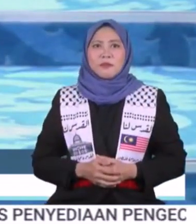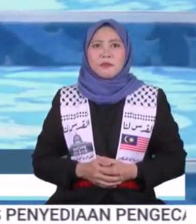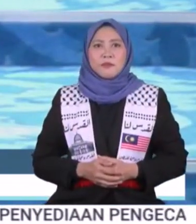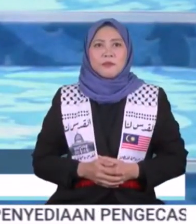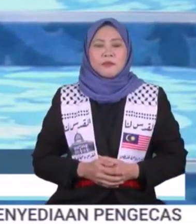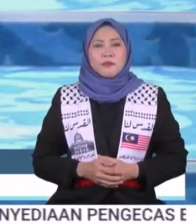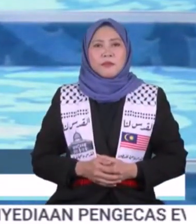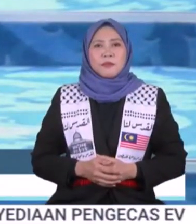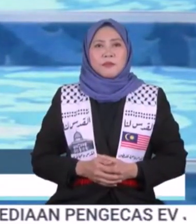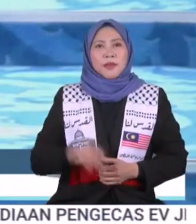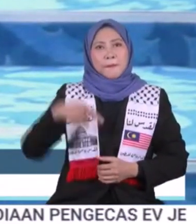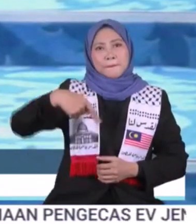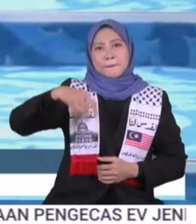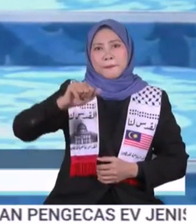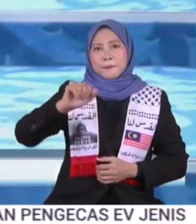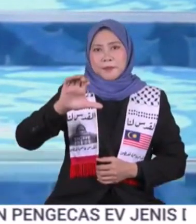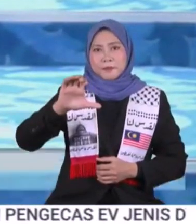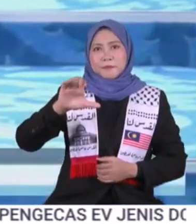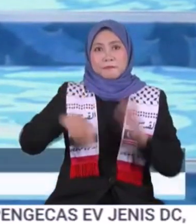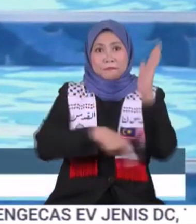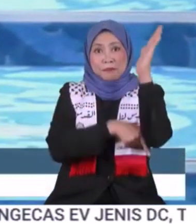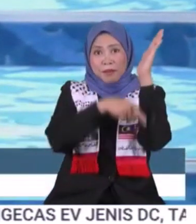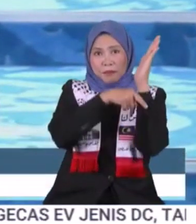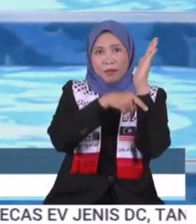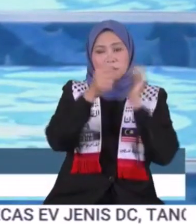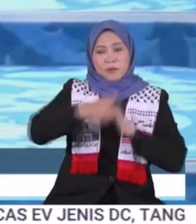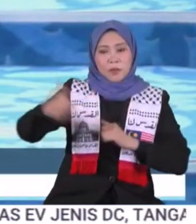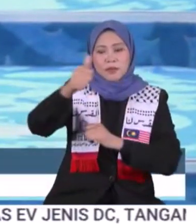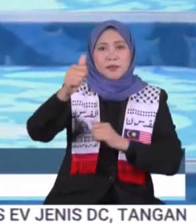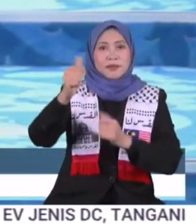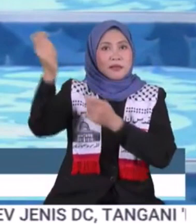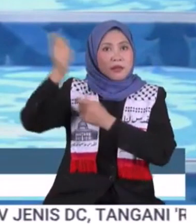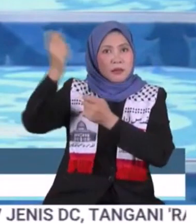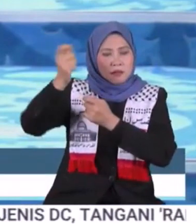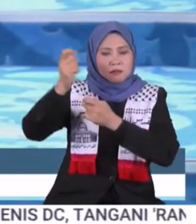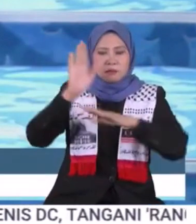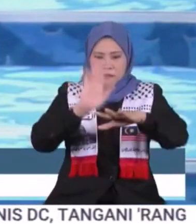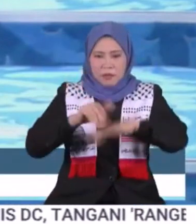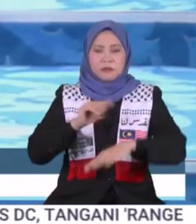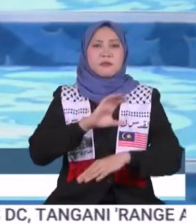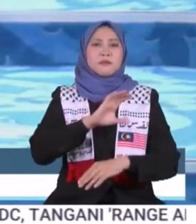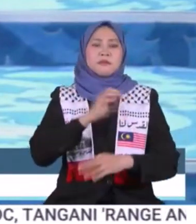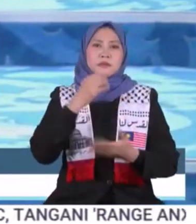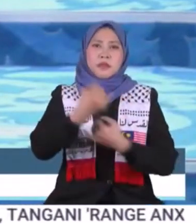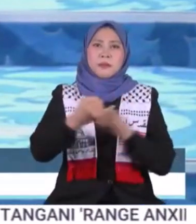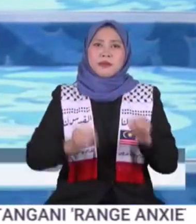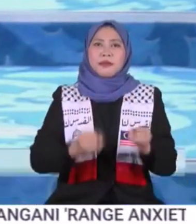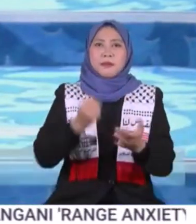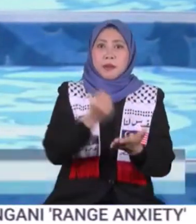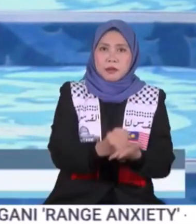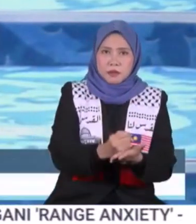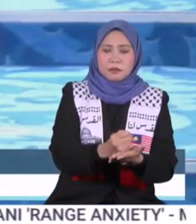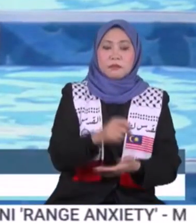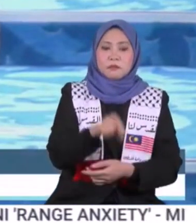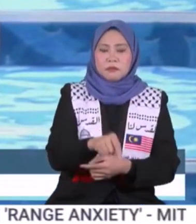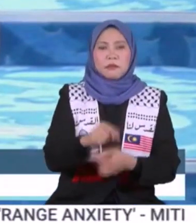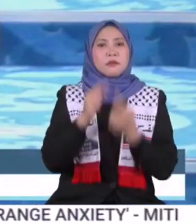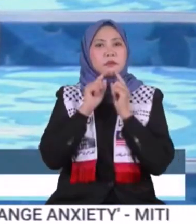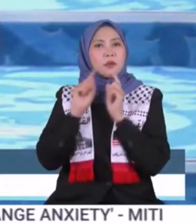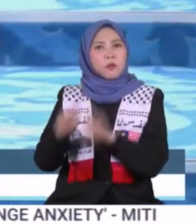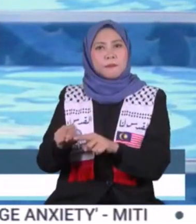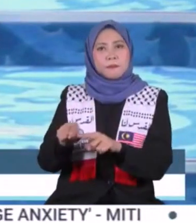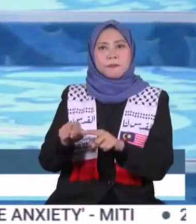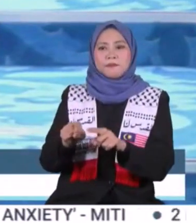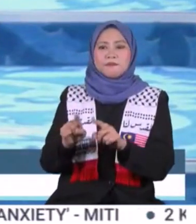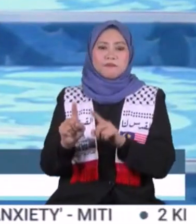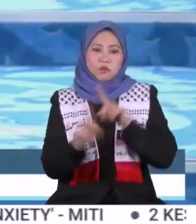berkenaan PSC parlimen diketuai Selayang telah memanggil kdn jabatan imigresen untuk menjawab